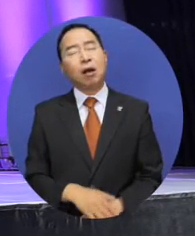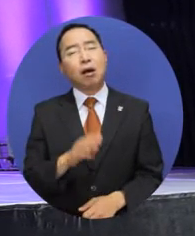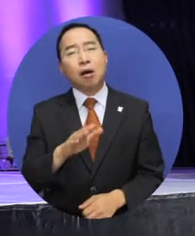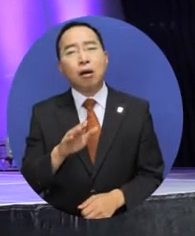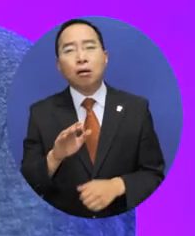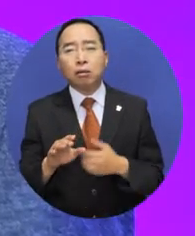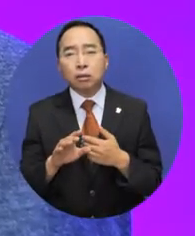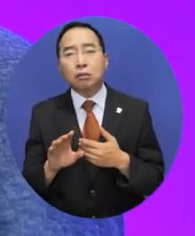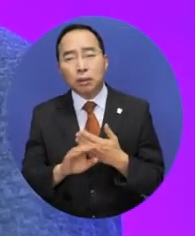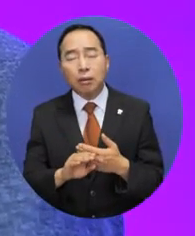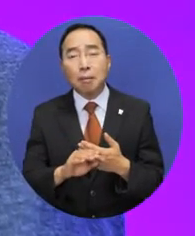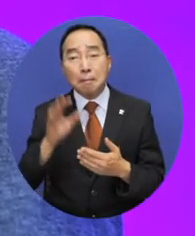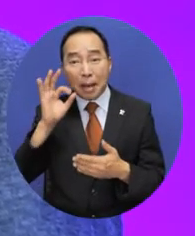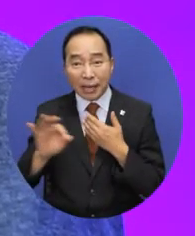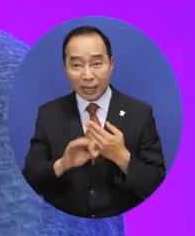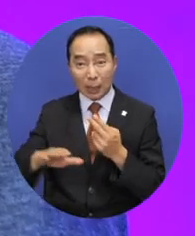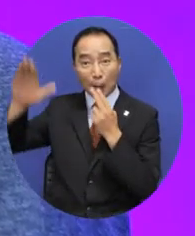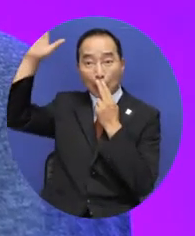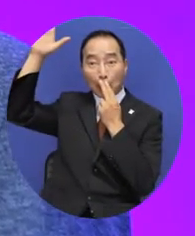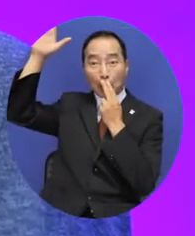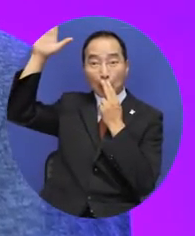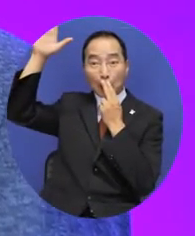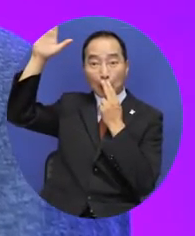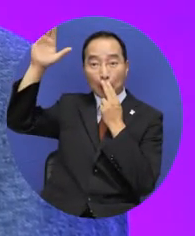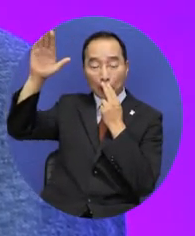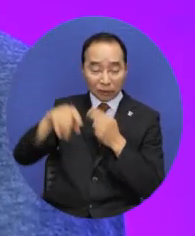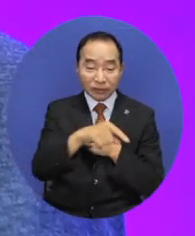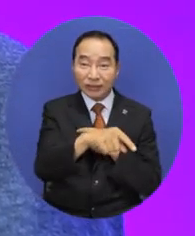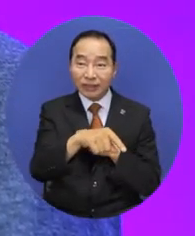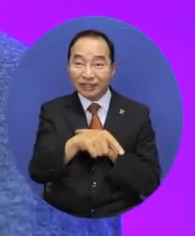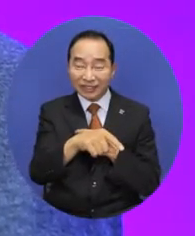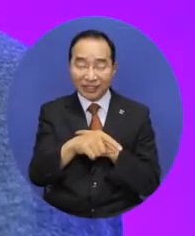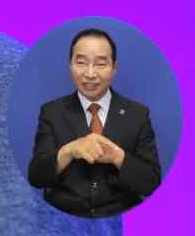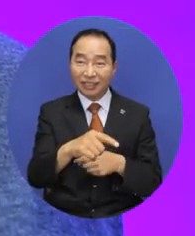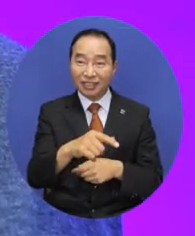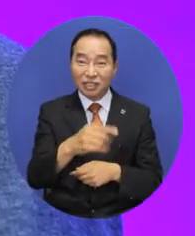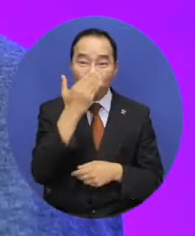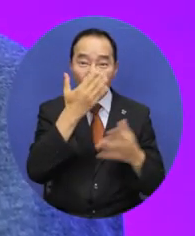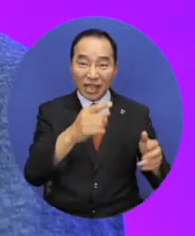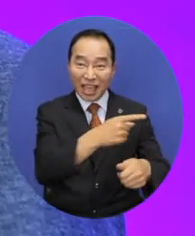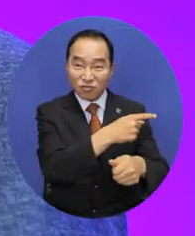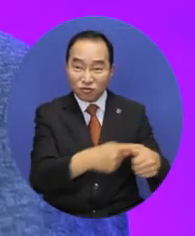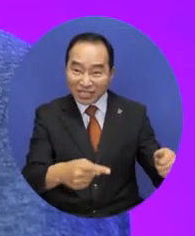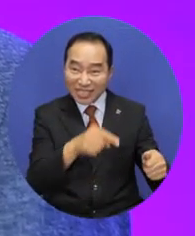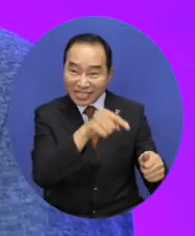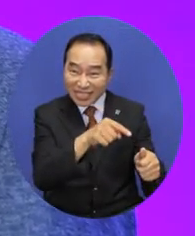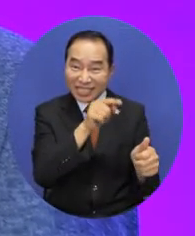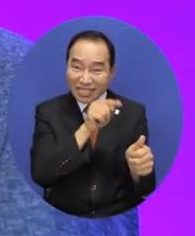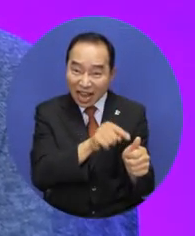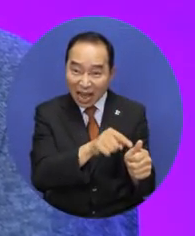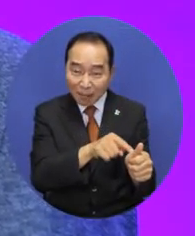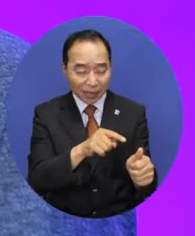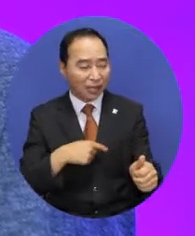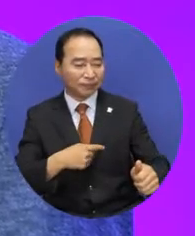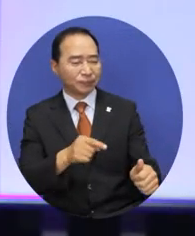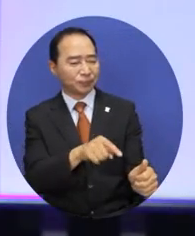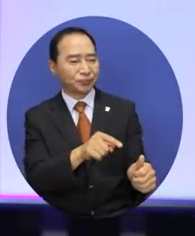있습니다. 만일 히틀러가 아이히만에게 독일 중산층 시민을 학살하라고 명령을 내렸다고